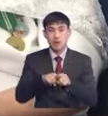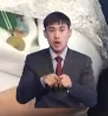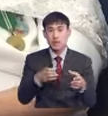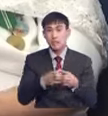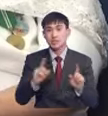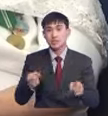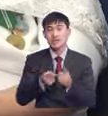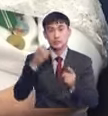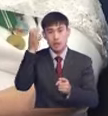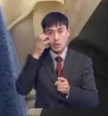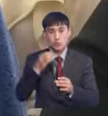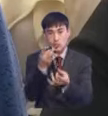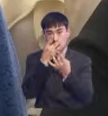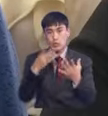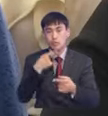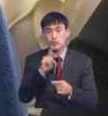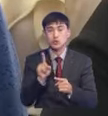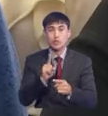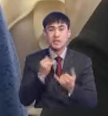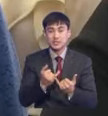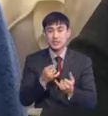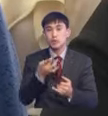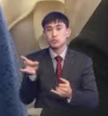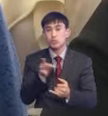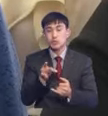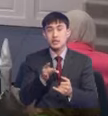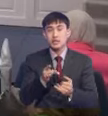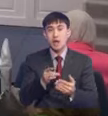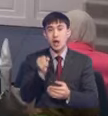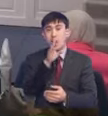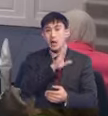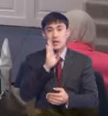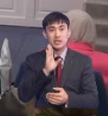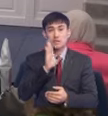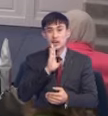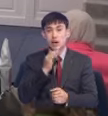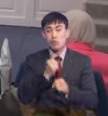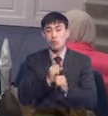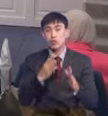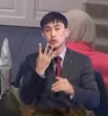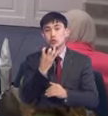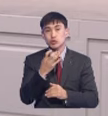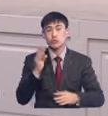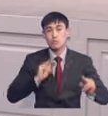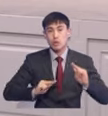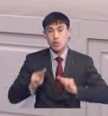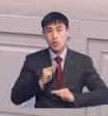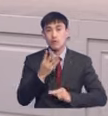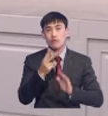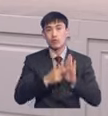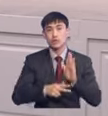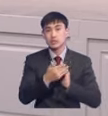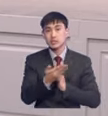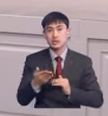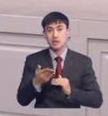этапах становления психологической культуры. Отметим, что сейчас по республике в секторе Аяль-Кыздар работает более 400 педагогов, около 80